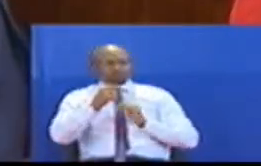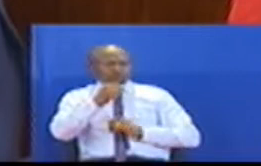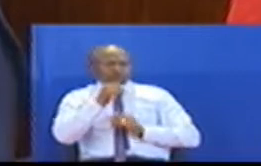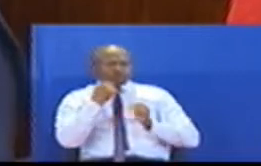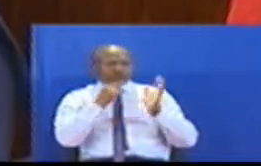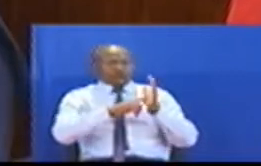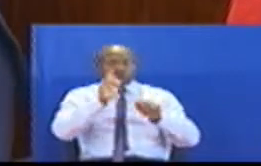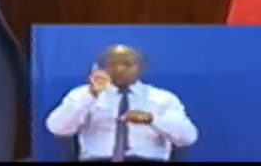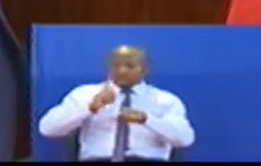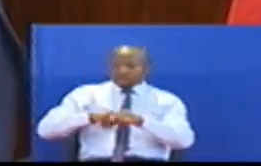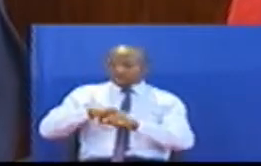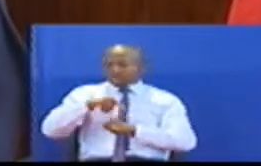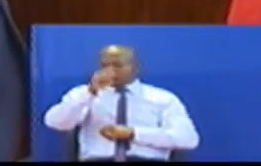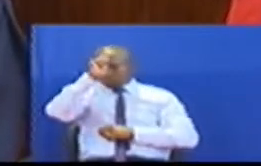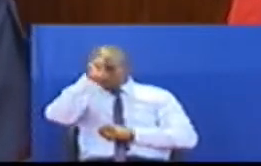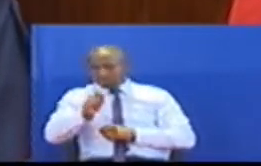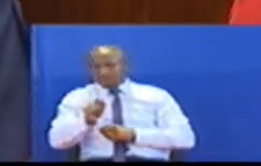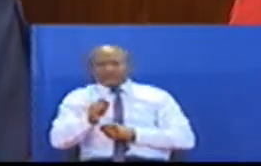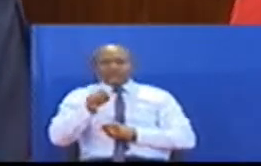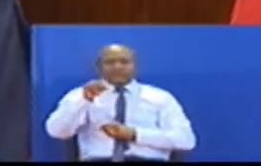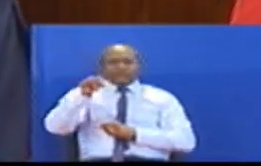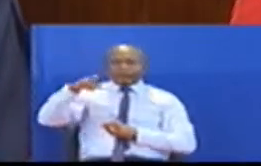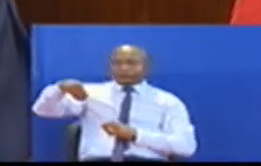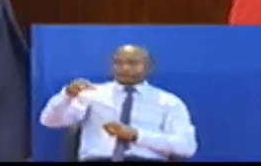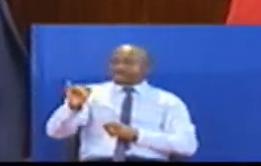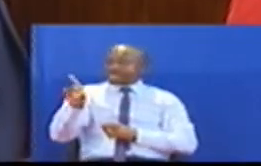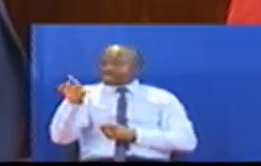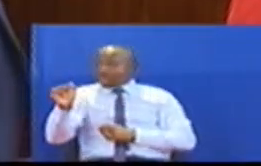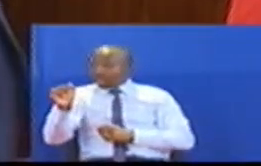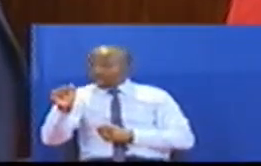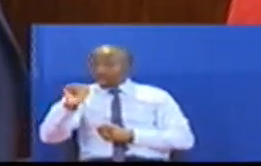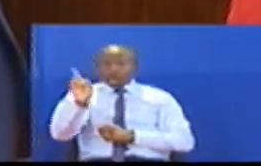Mheshimiwa Mizengo Pinda na anaingia Majaliwa,